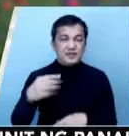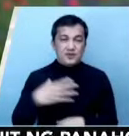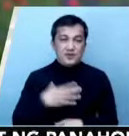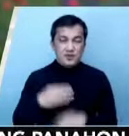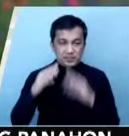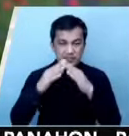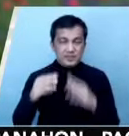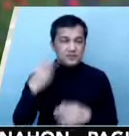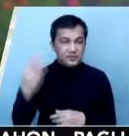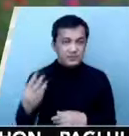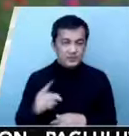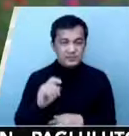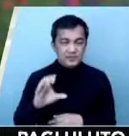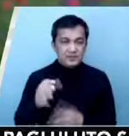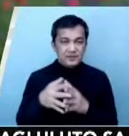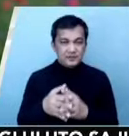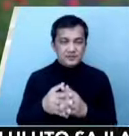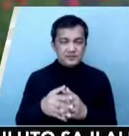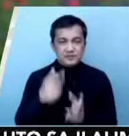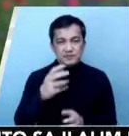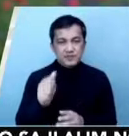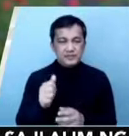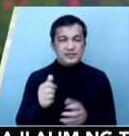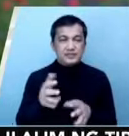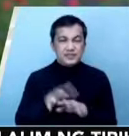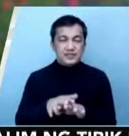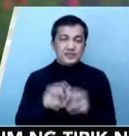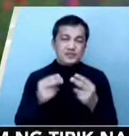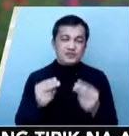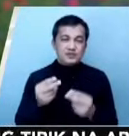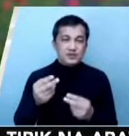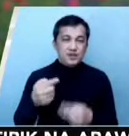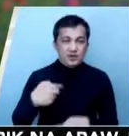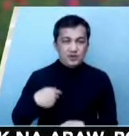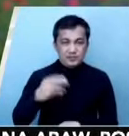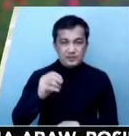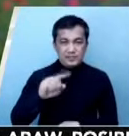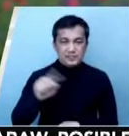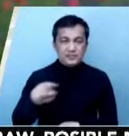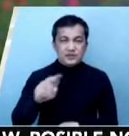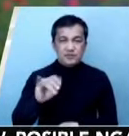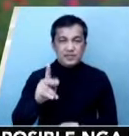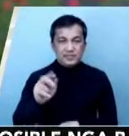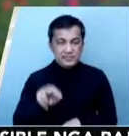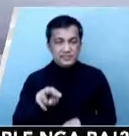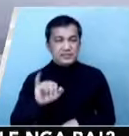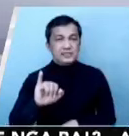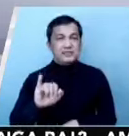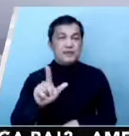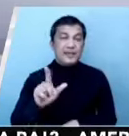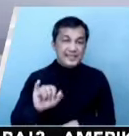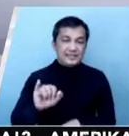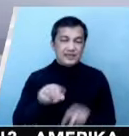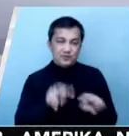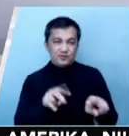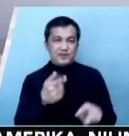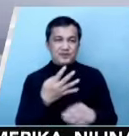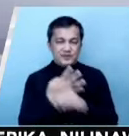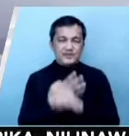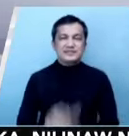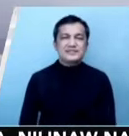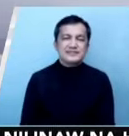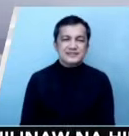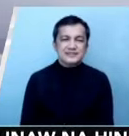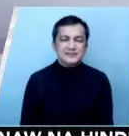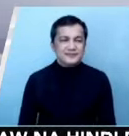sa Amerika para sa GMA Integrated News. Ako po si Mariz Umali, nakatutok 24 oras. Mel? Maraming salamat